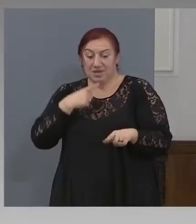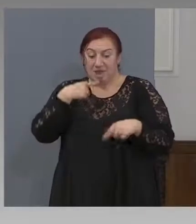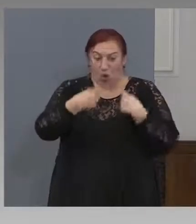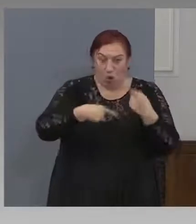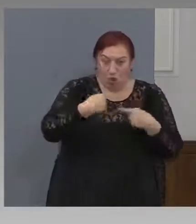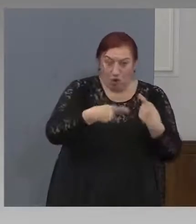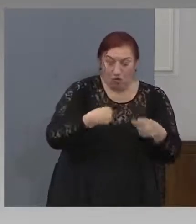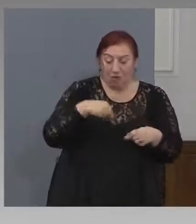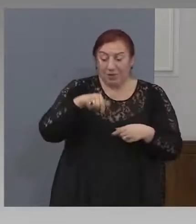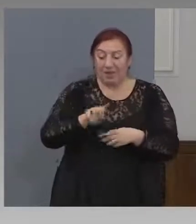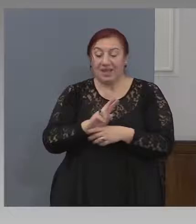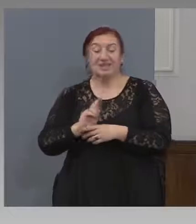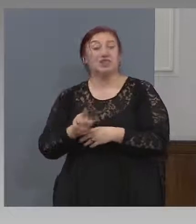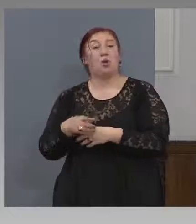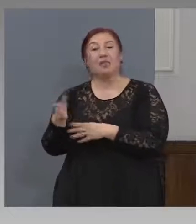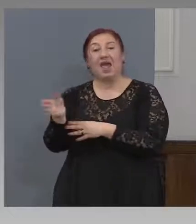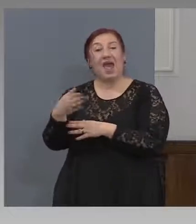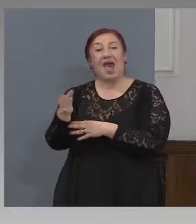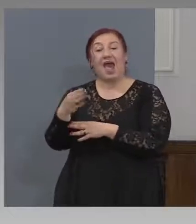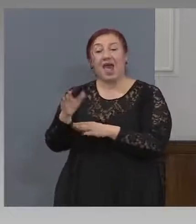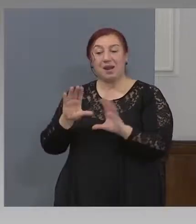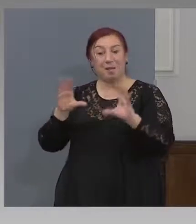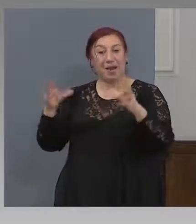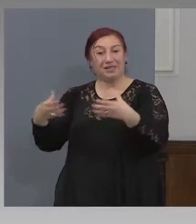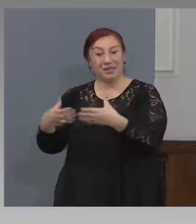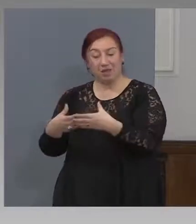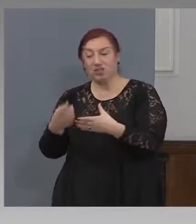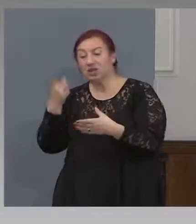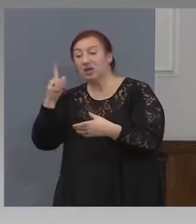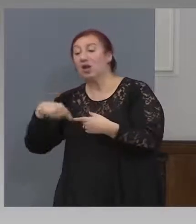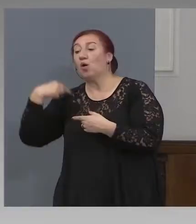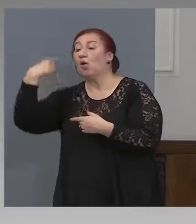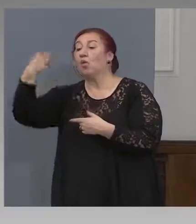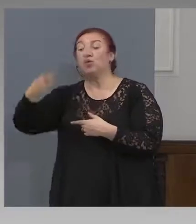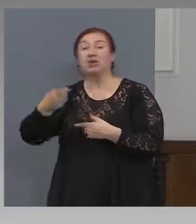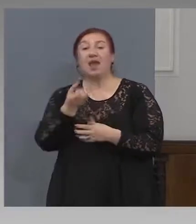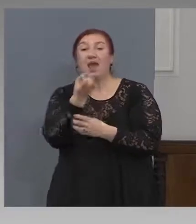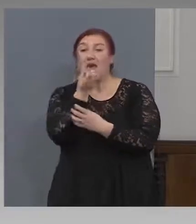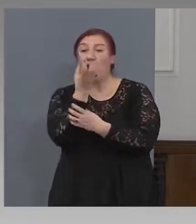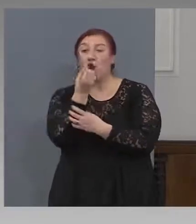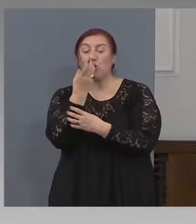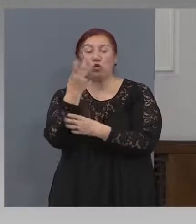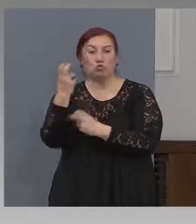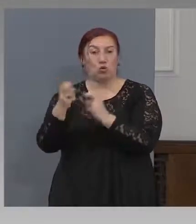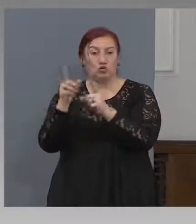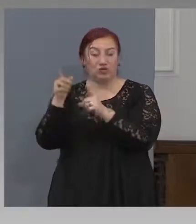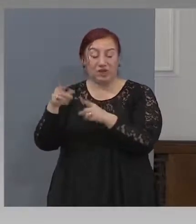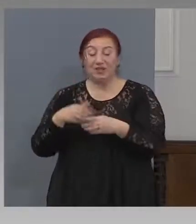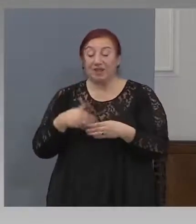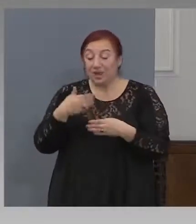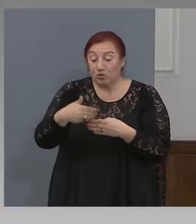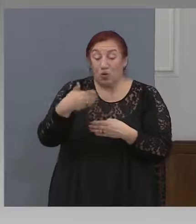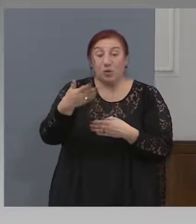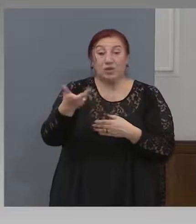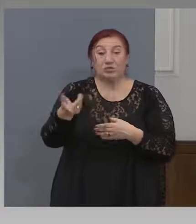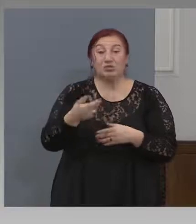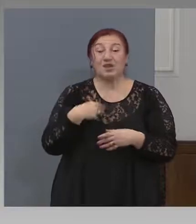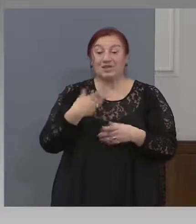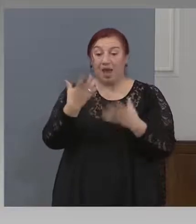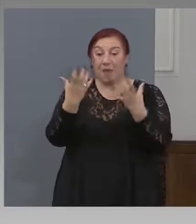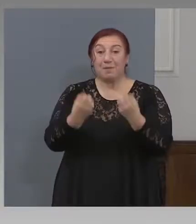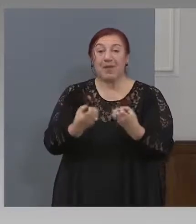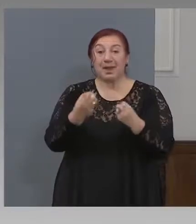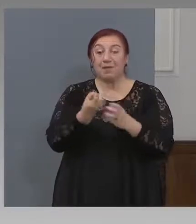следобед имаме с рибарския бранш, мисля, че утре са с розово производителите, тъй като кампанията, която предстои, е